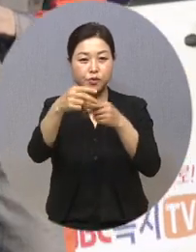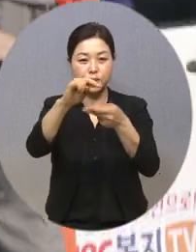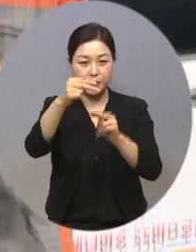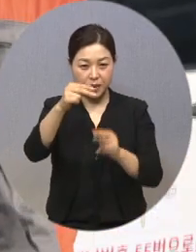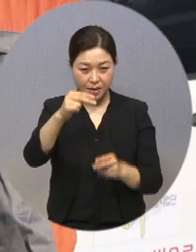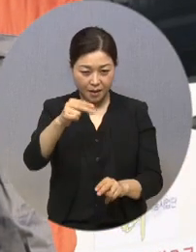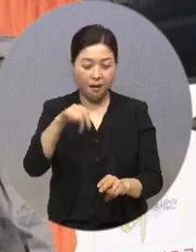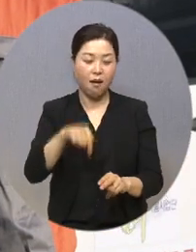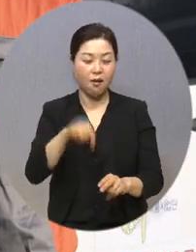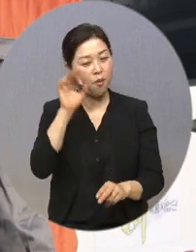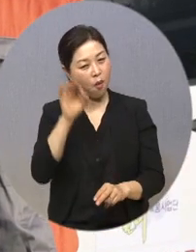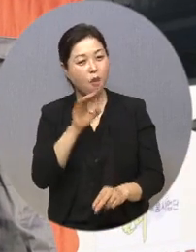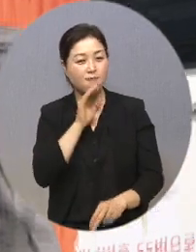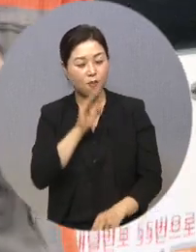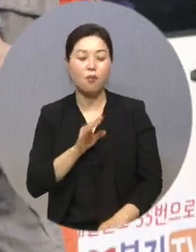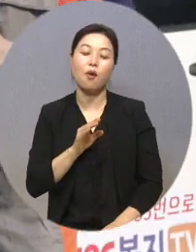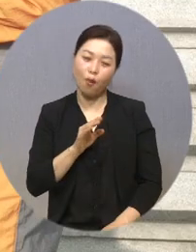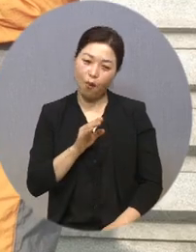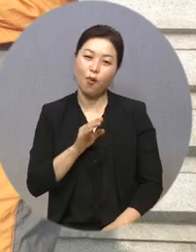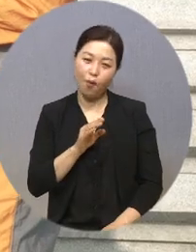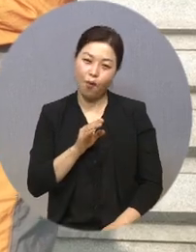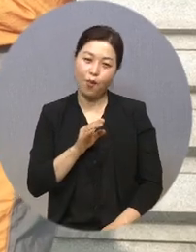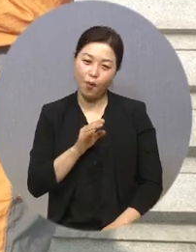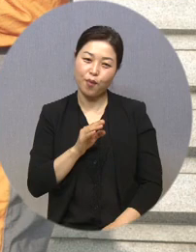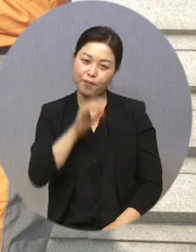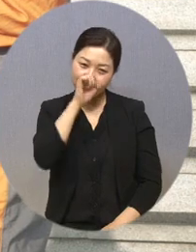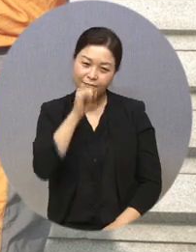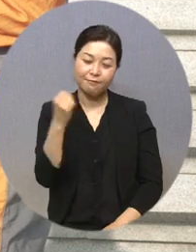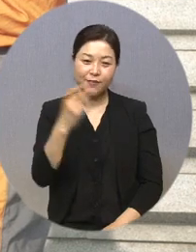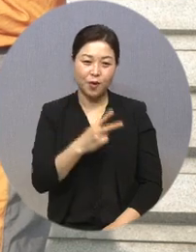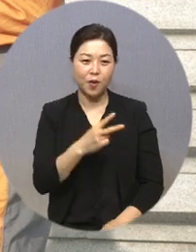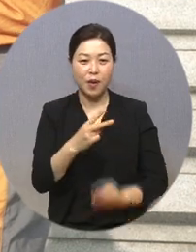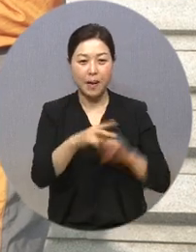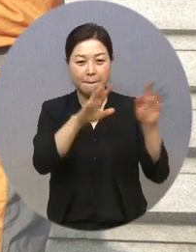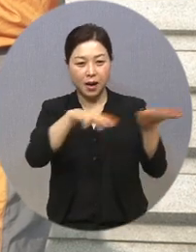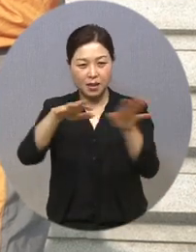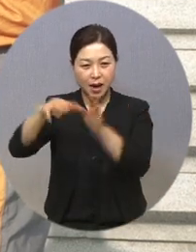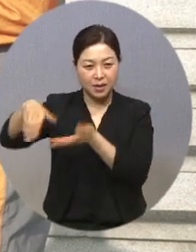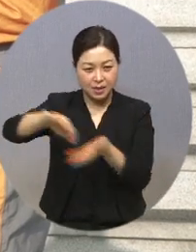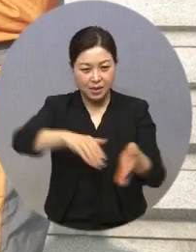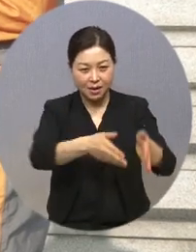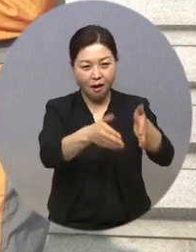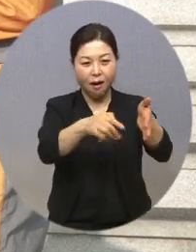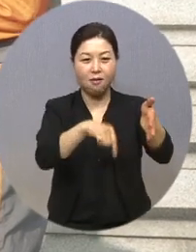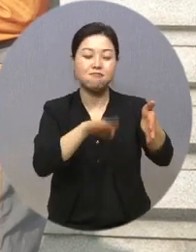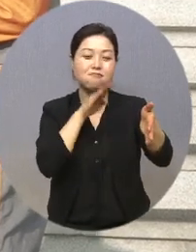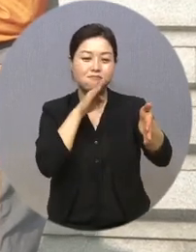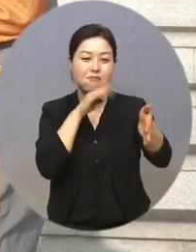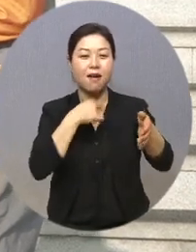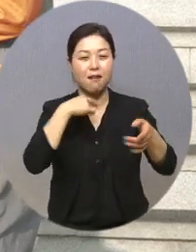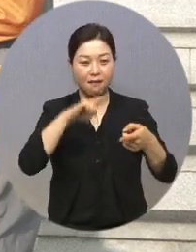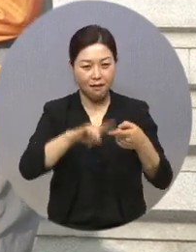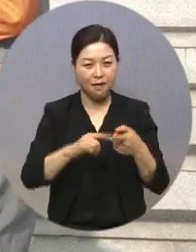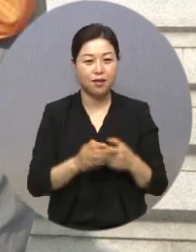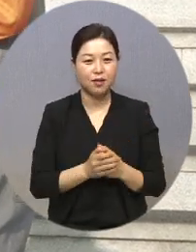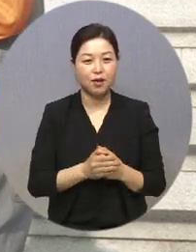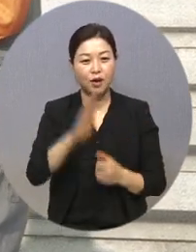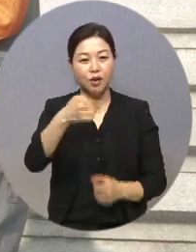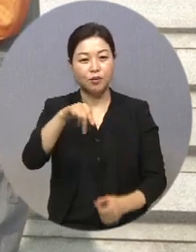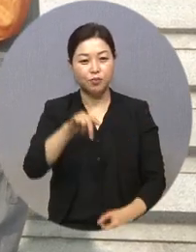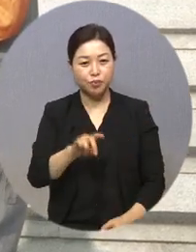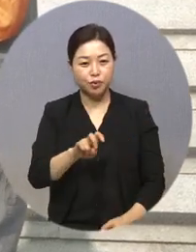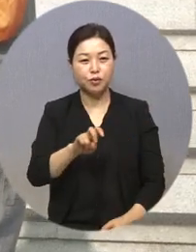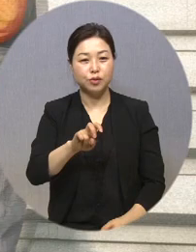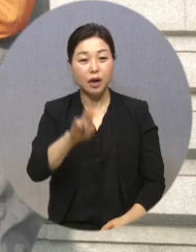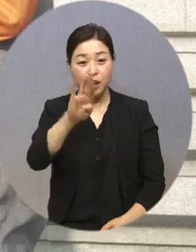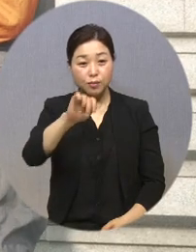아주 인상적이었고 해안도로도 괜찮았고 뭐 불갑사 같은 여러 가지를 좀